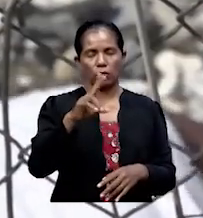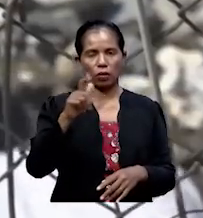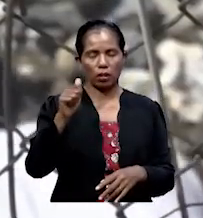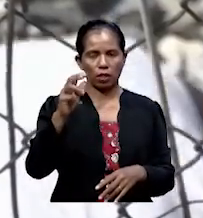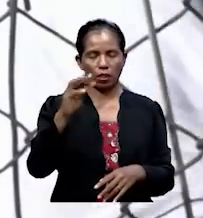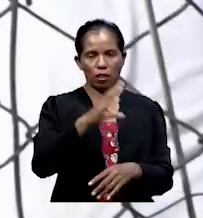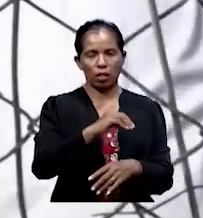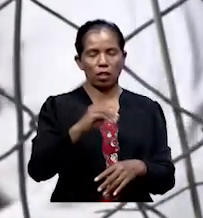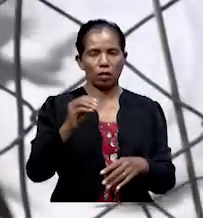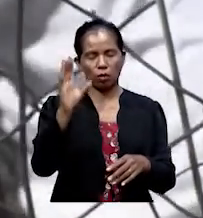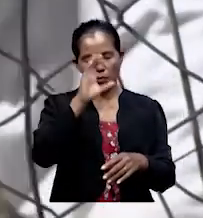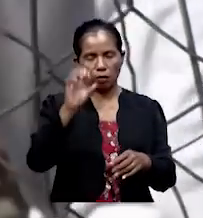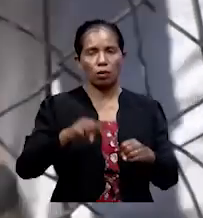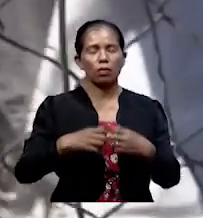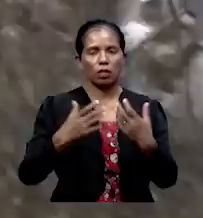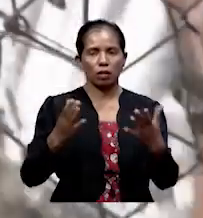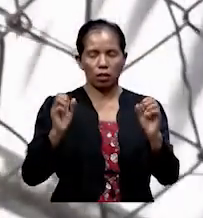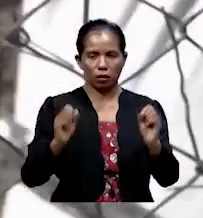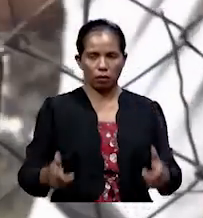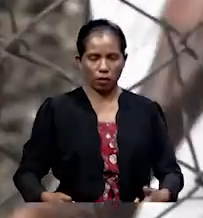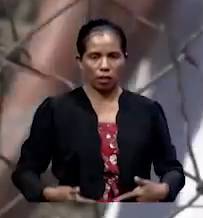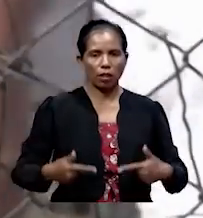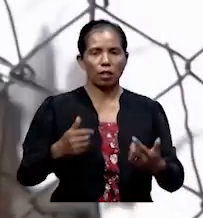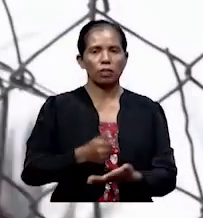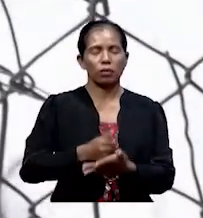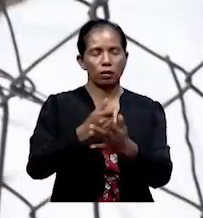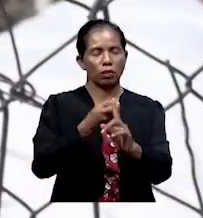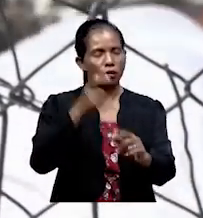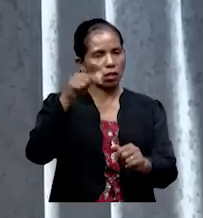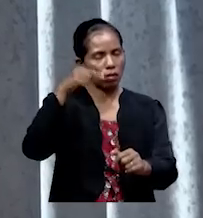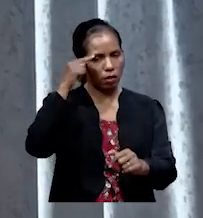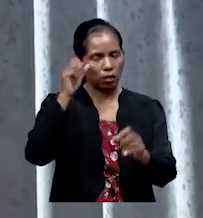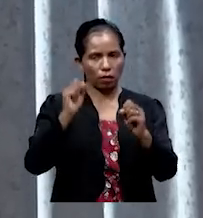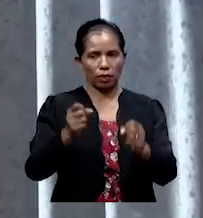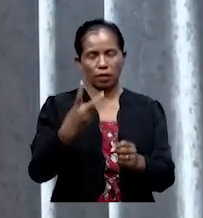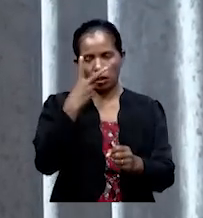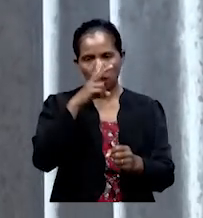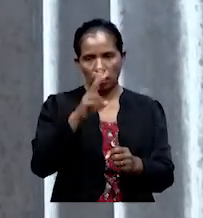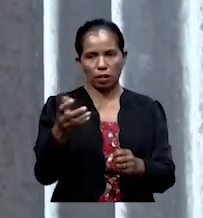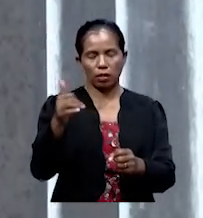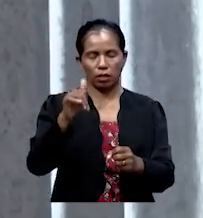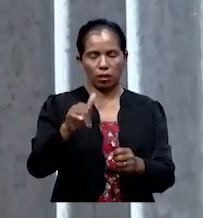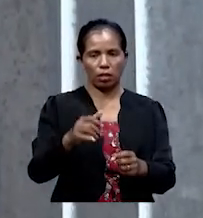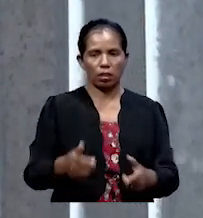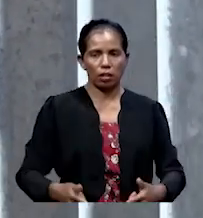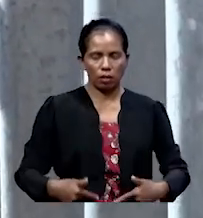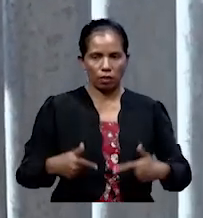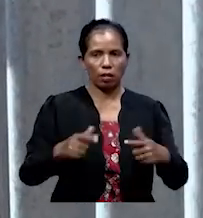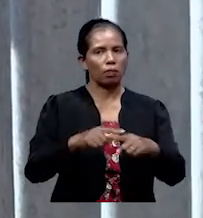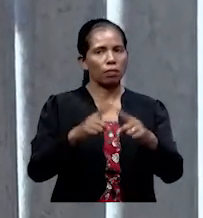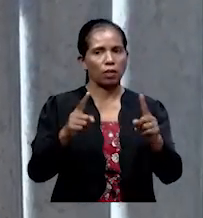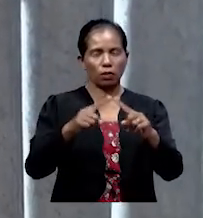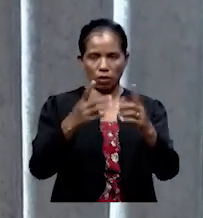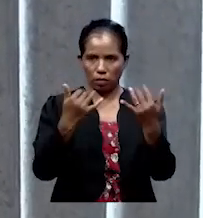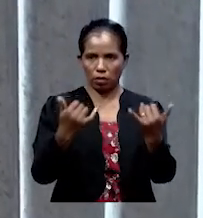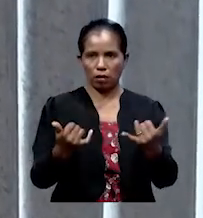recabe ne mos buka meus insa ho di bele reta antulo mo si governo, a tu bele harinete que sira ne condição moris, mai beto ohin